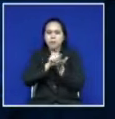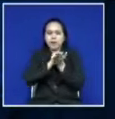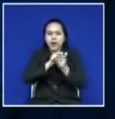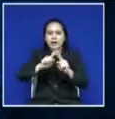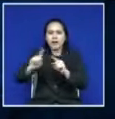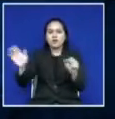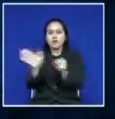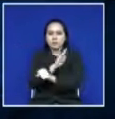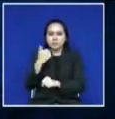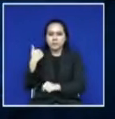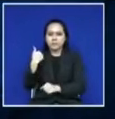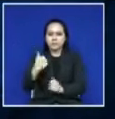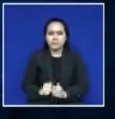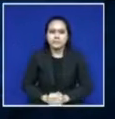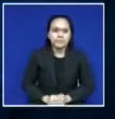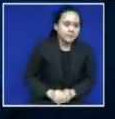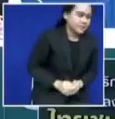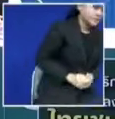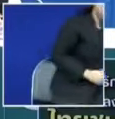ขอบคุณครับ